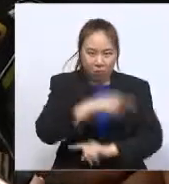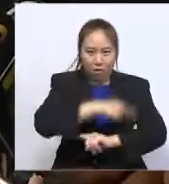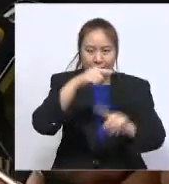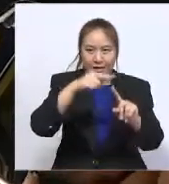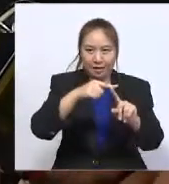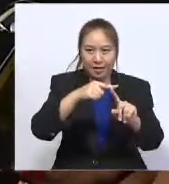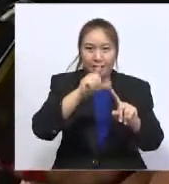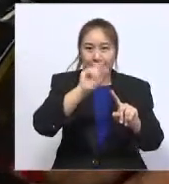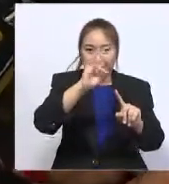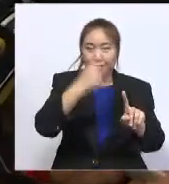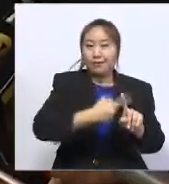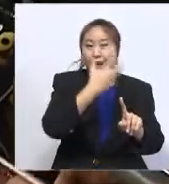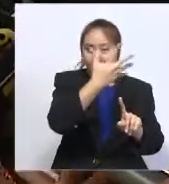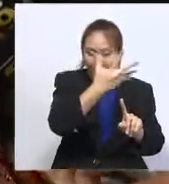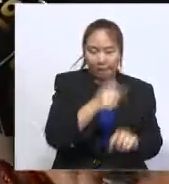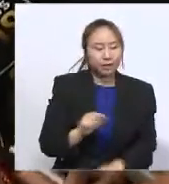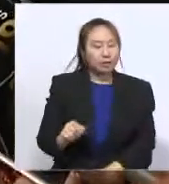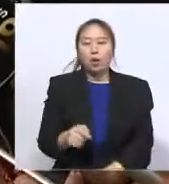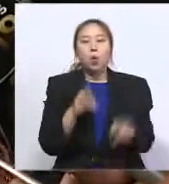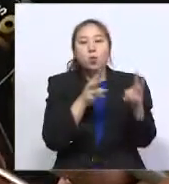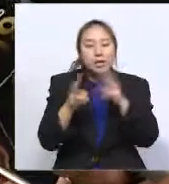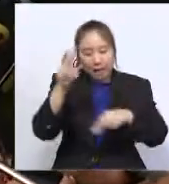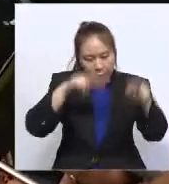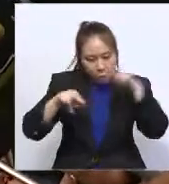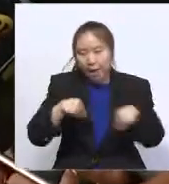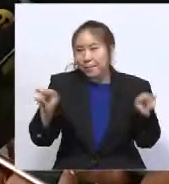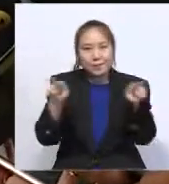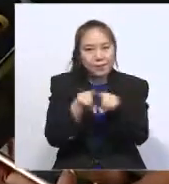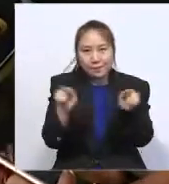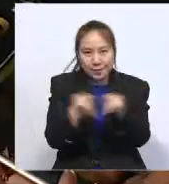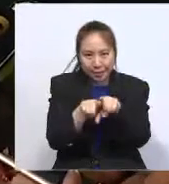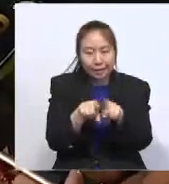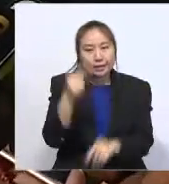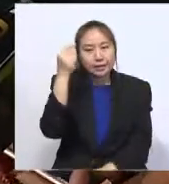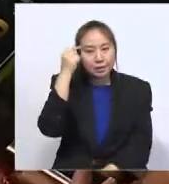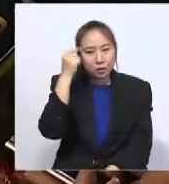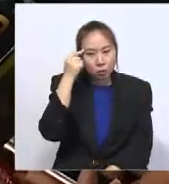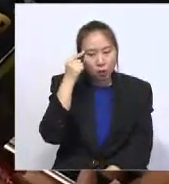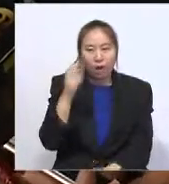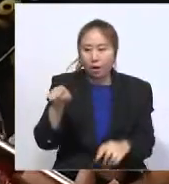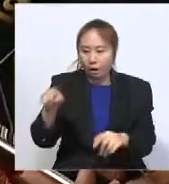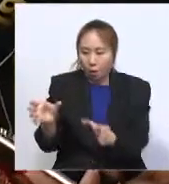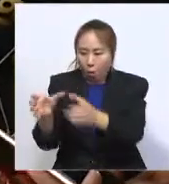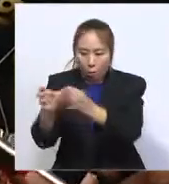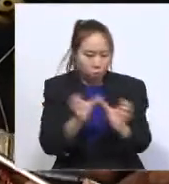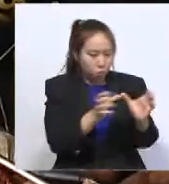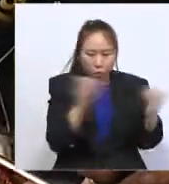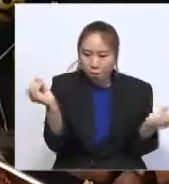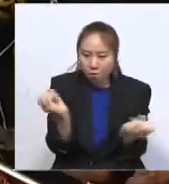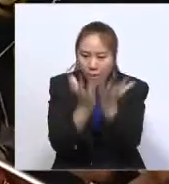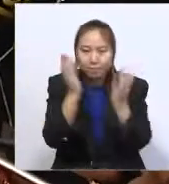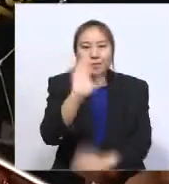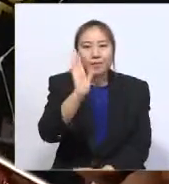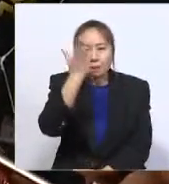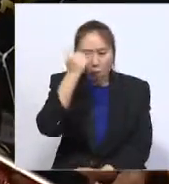รก็บอกว่าจะใช้มาตรการเดียวกันค่ะในการดูแลสถานการณ์แล้วก็มั่นใจด้วยว่าจะไม่เกิดการปะทะของ2กลุ่มเพราะว่า